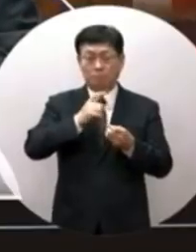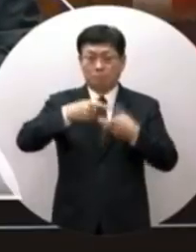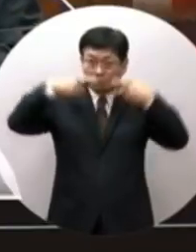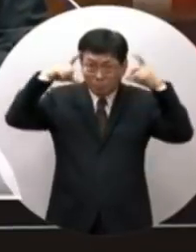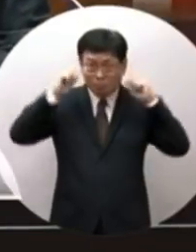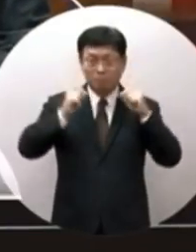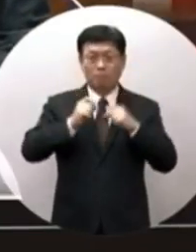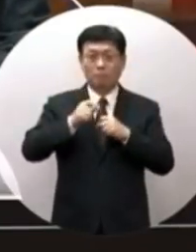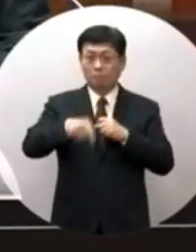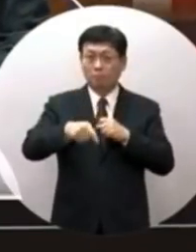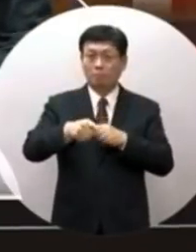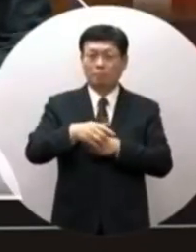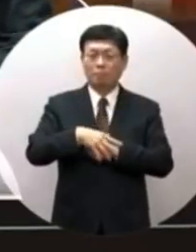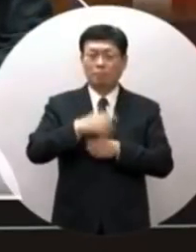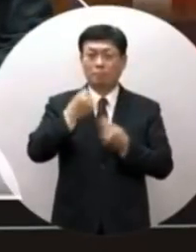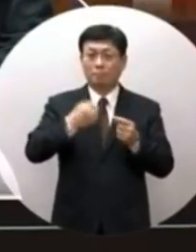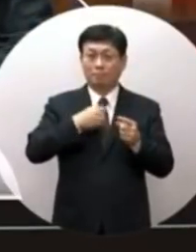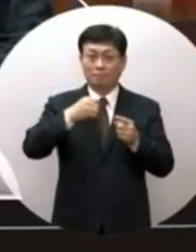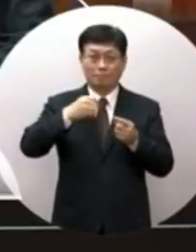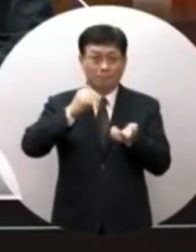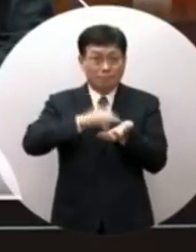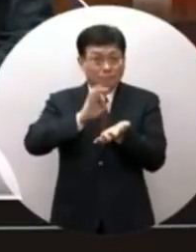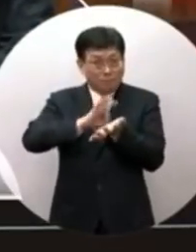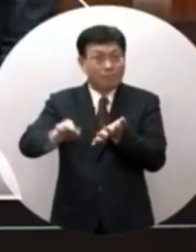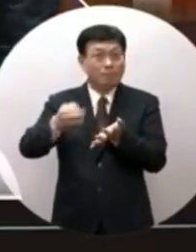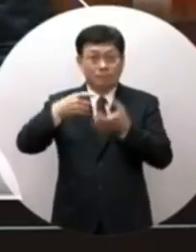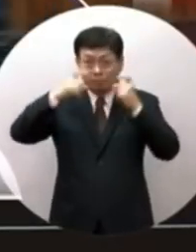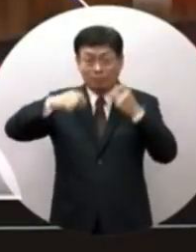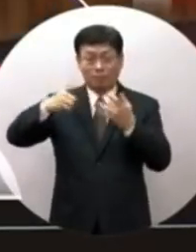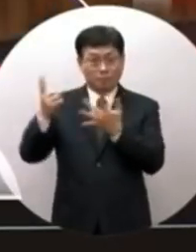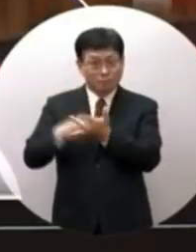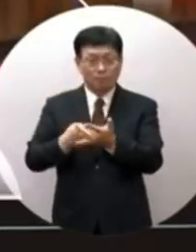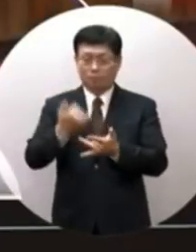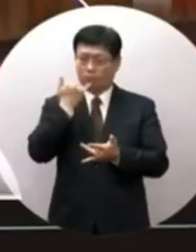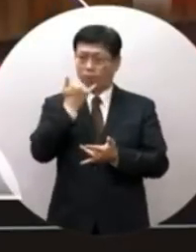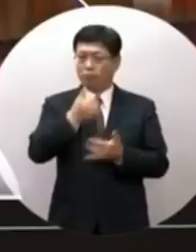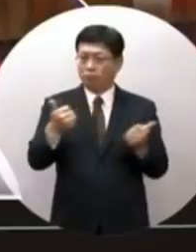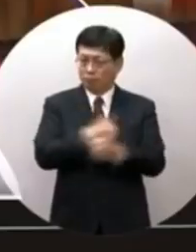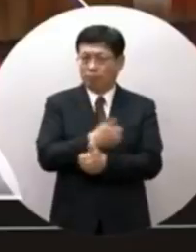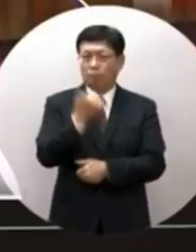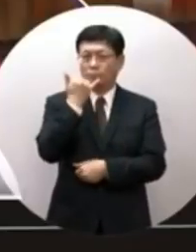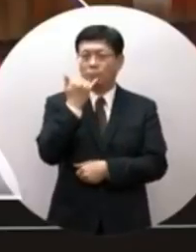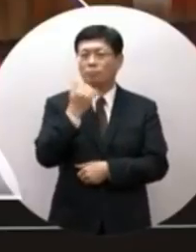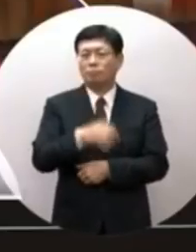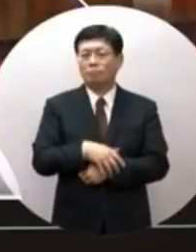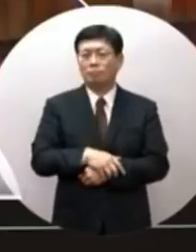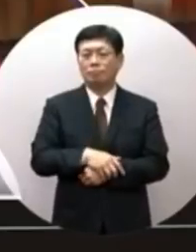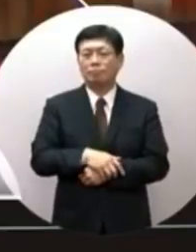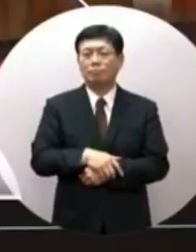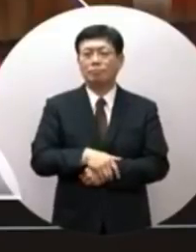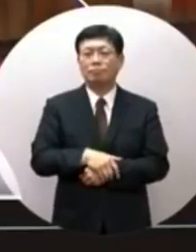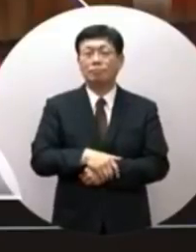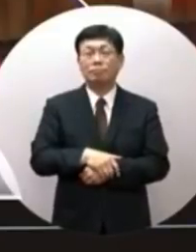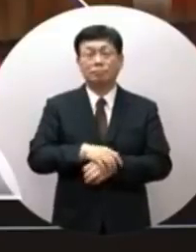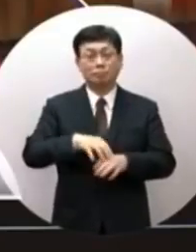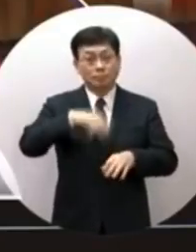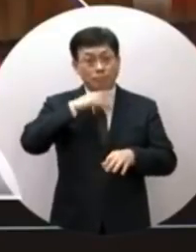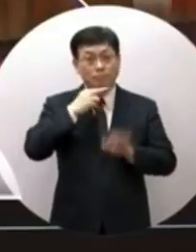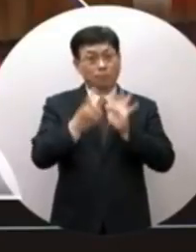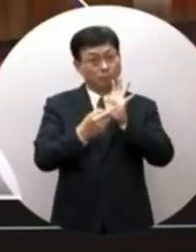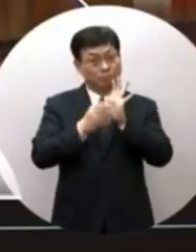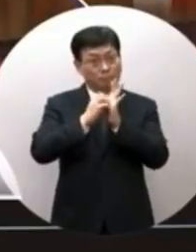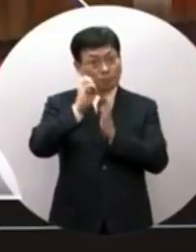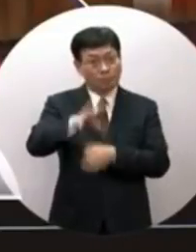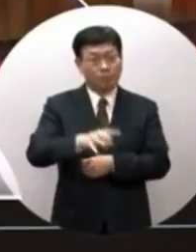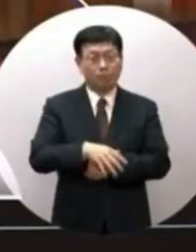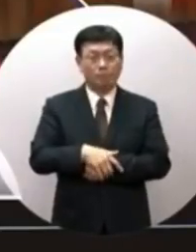口罩。当医疗口罩欠缺时，我觉得是安尼。我等下甲送给恁